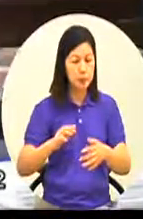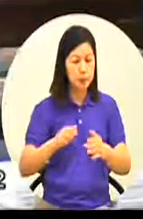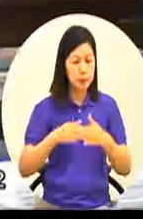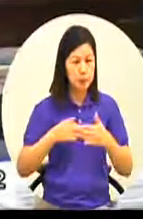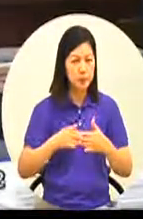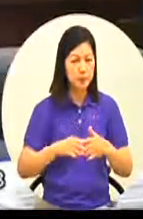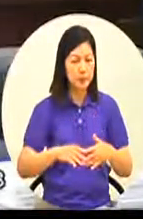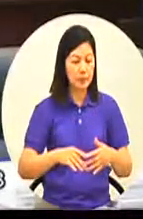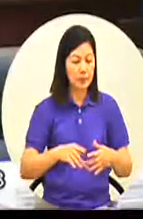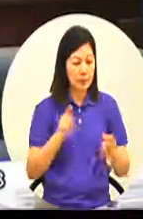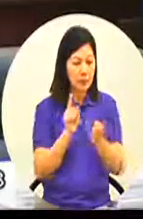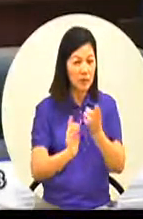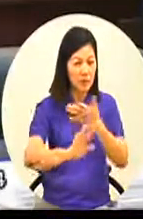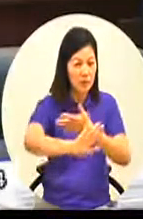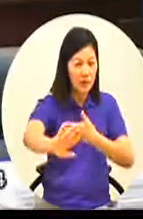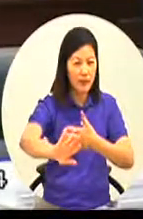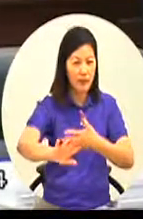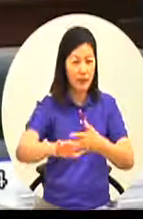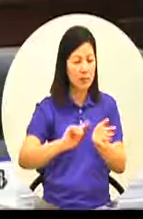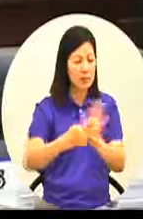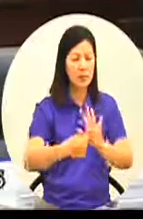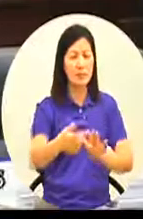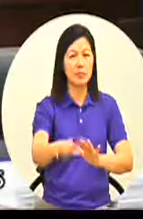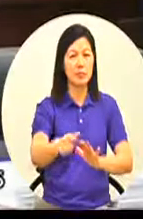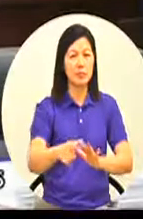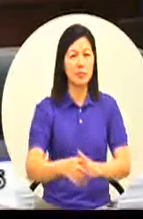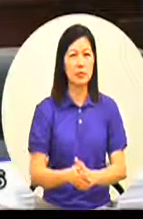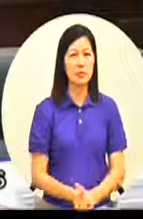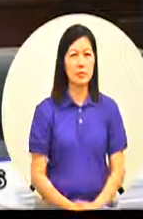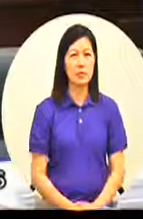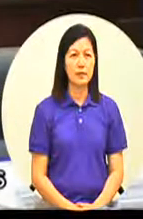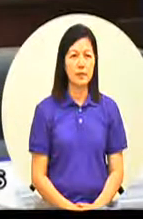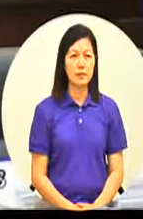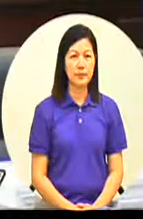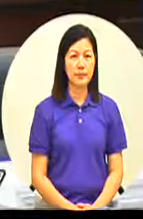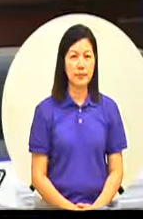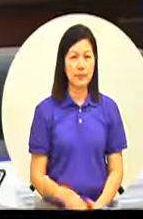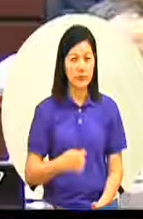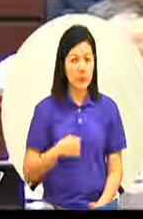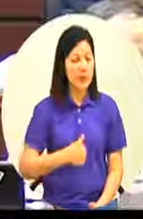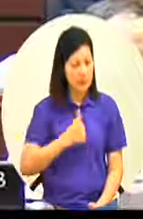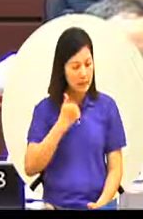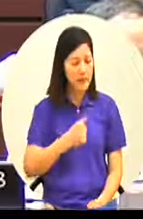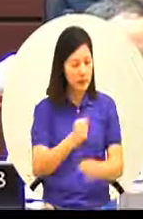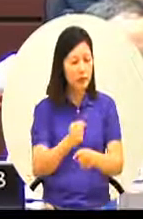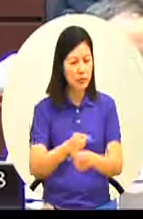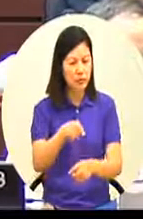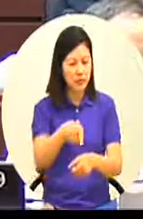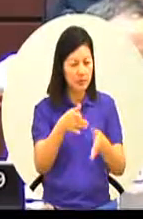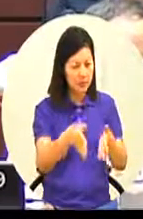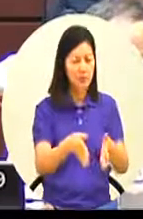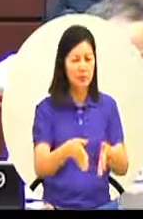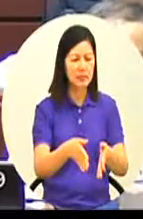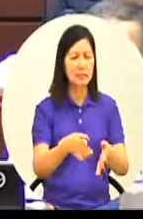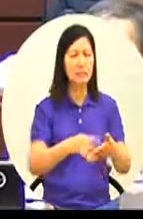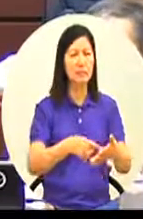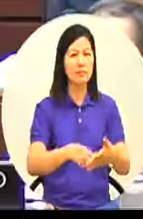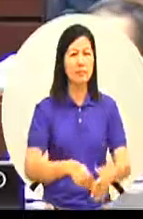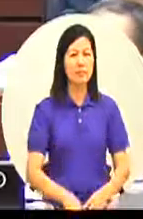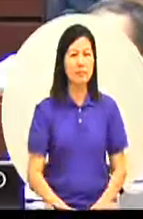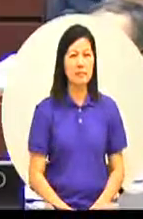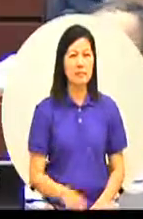外的表现，这个两回事。 那 所以这个我想要替他们做、 這個。我们的确就是做这个而已，就是可能大